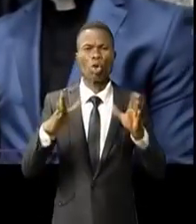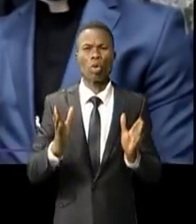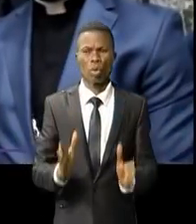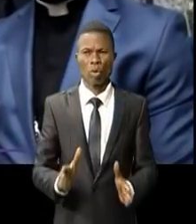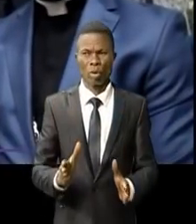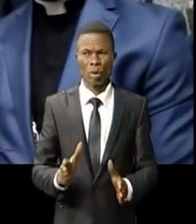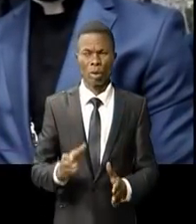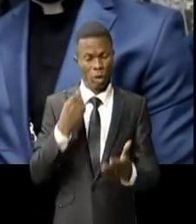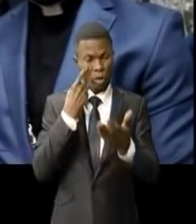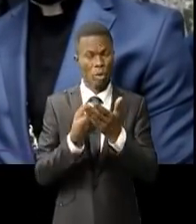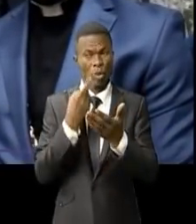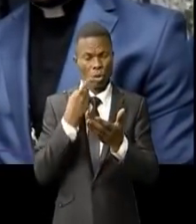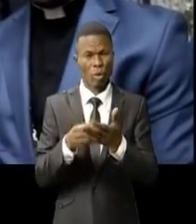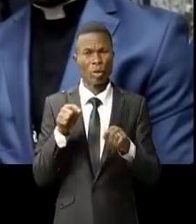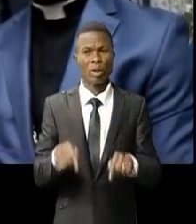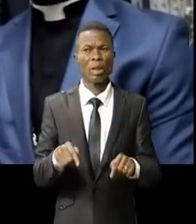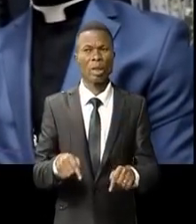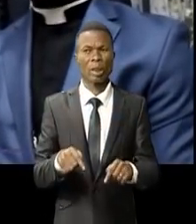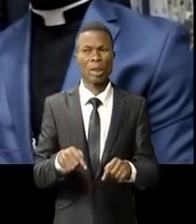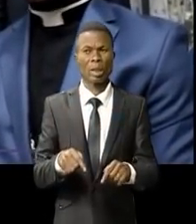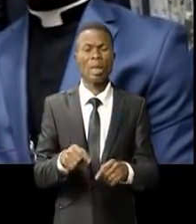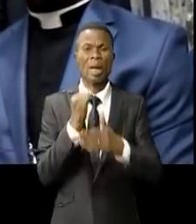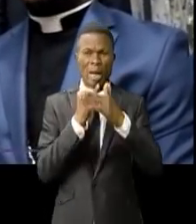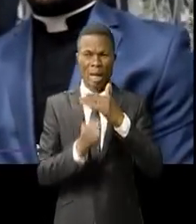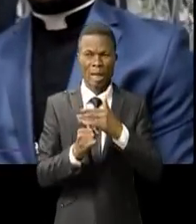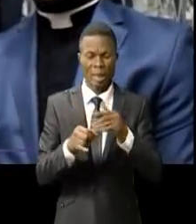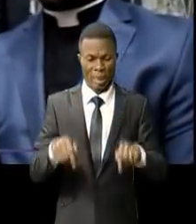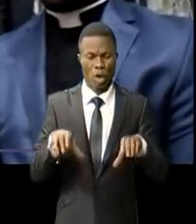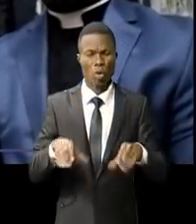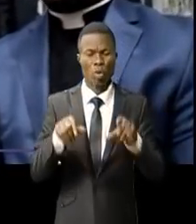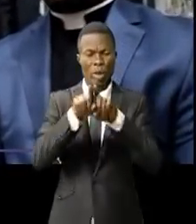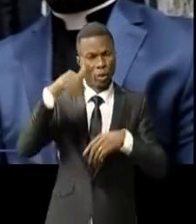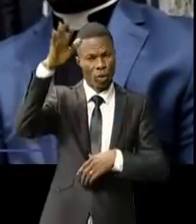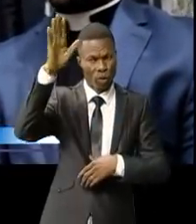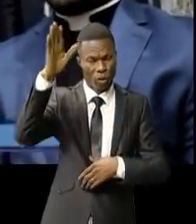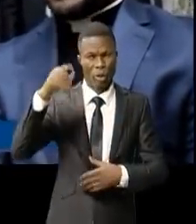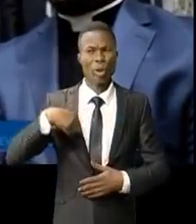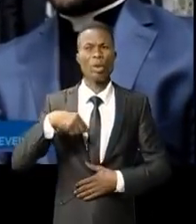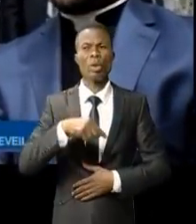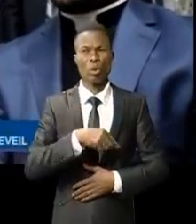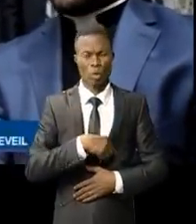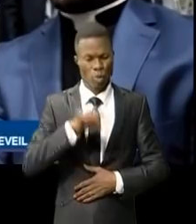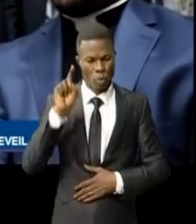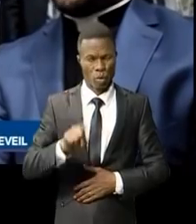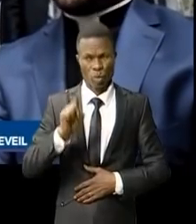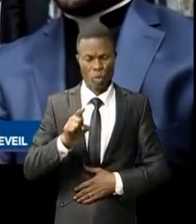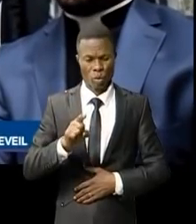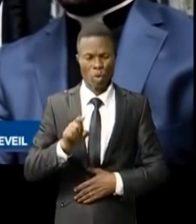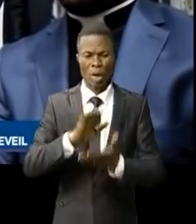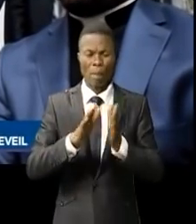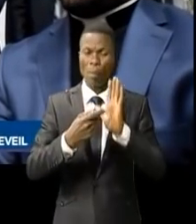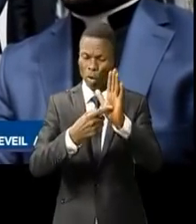Nous sommes observés ici, à l'interne comme à l'externe, nous sommes censés porter cette